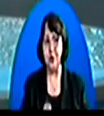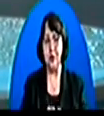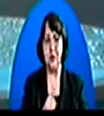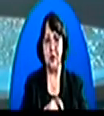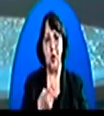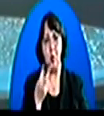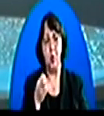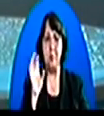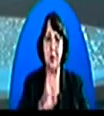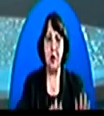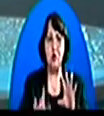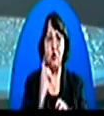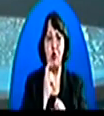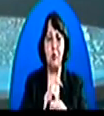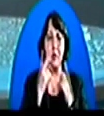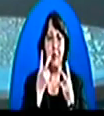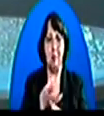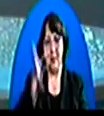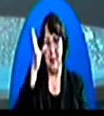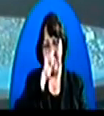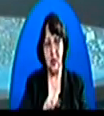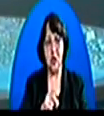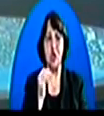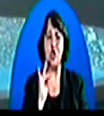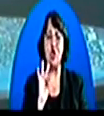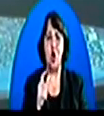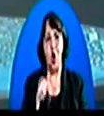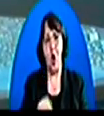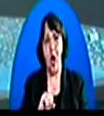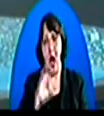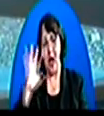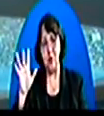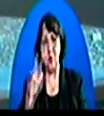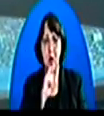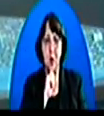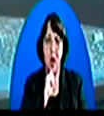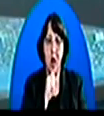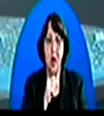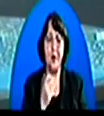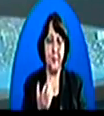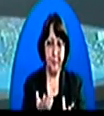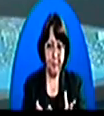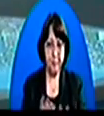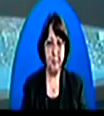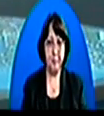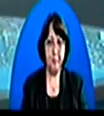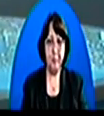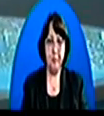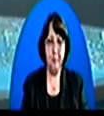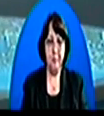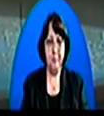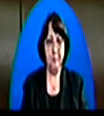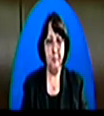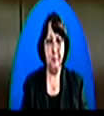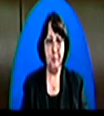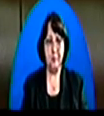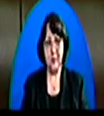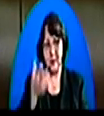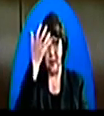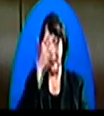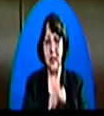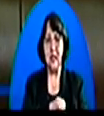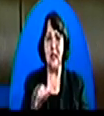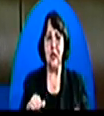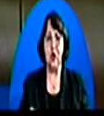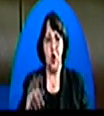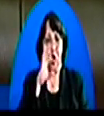цагийн асуудлаар хөдөлмөр нийгмийн хамгааллын сайд шин зөргөөс манай сэтгүүлч үүлэн солон тодруулга авсан байна. Засгийн газар иргэдийн